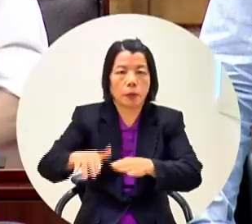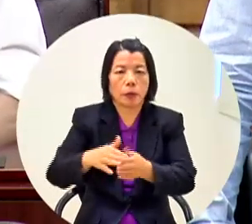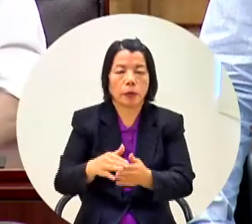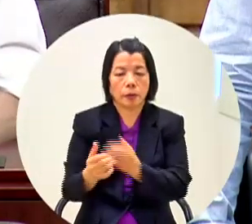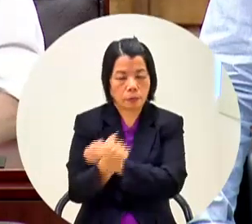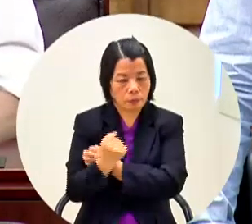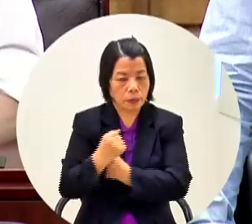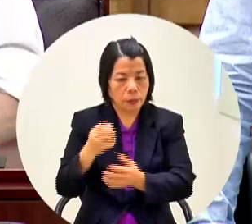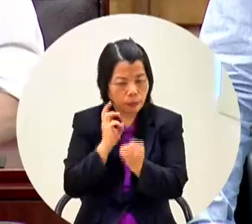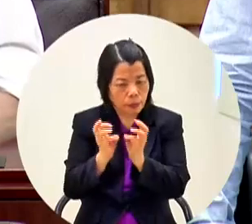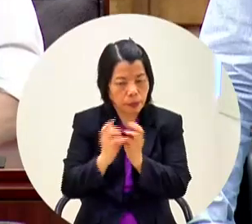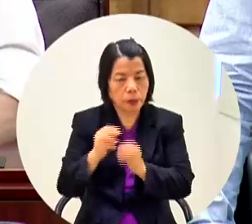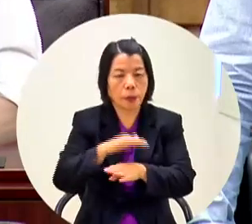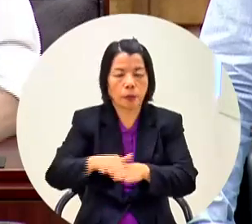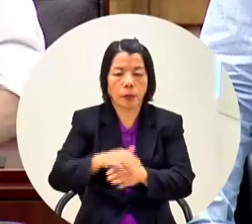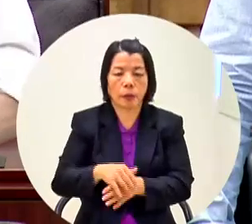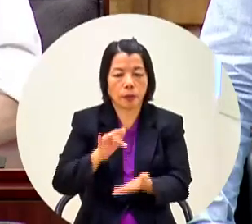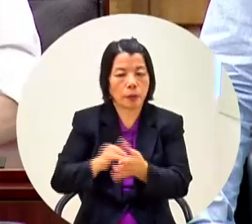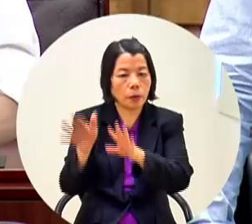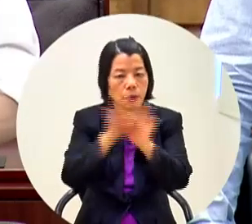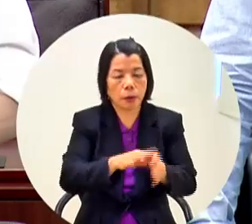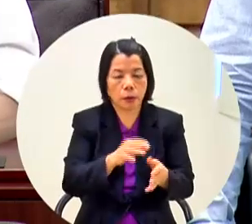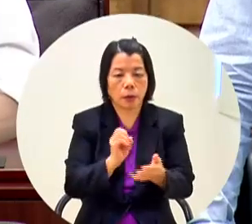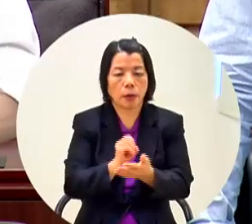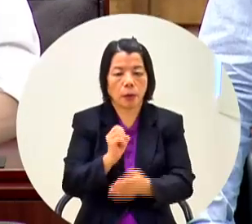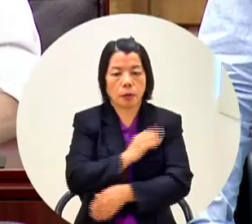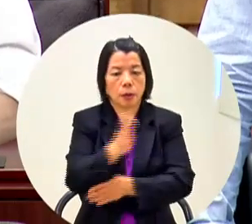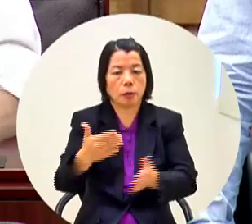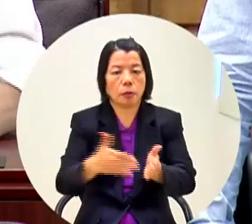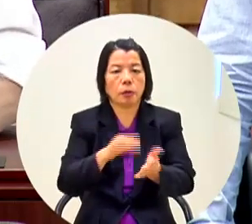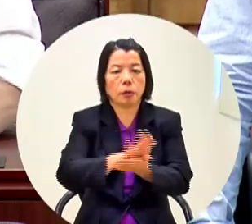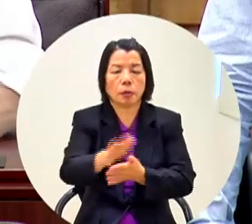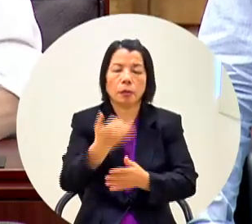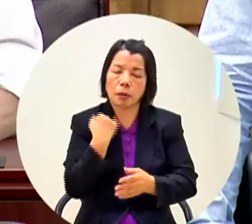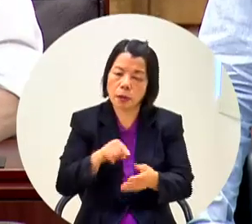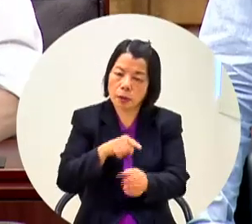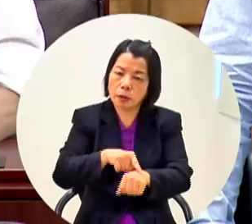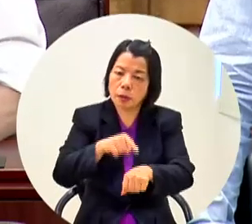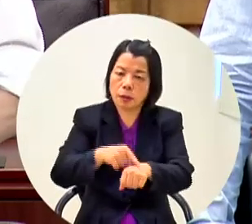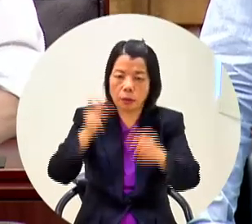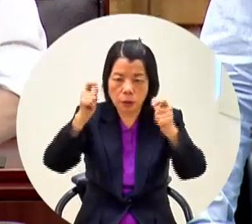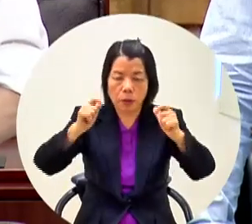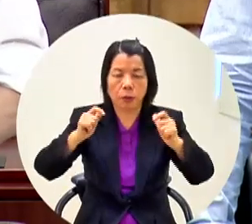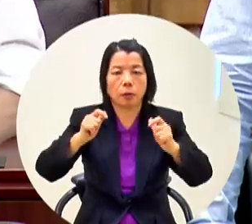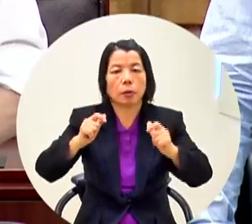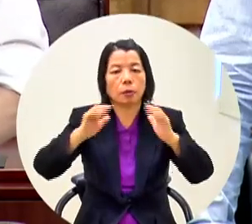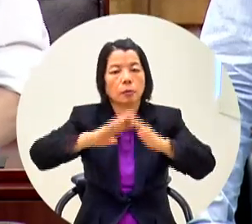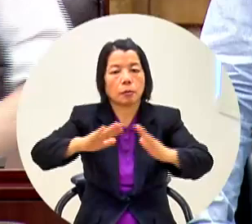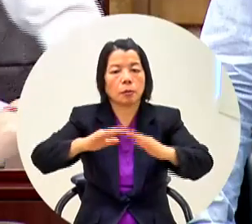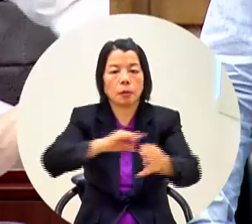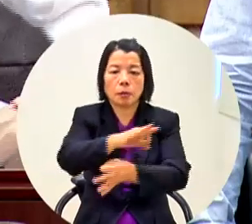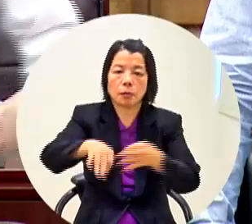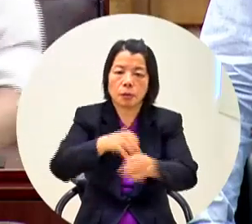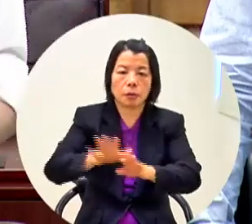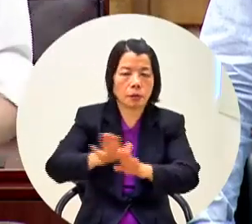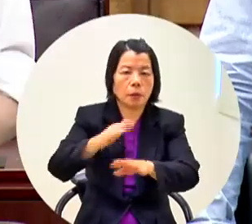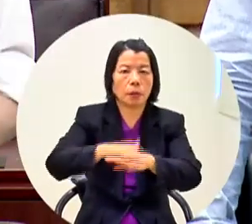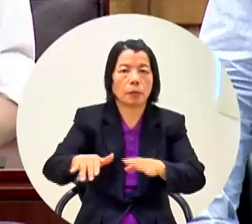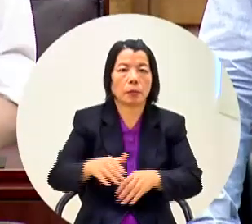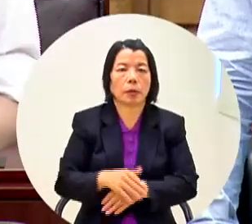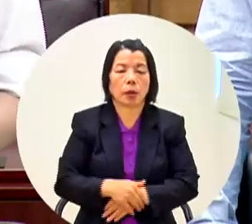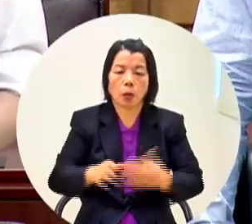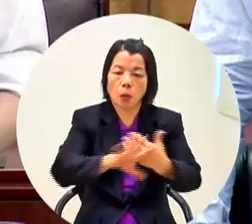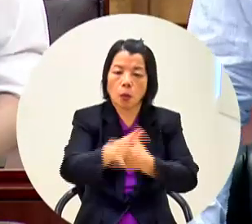考如何在疫情过后刺激高雄的经济，除了外来 新的投资观光客之外，我们这里本